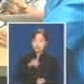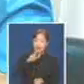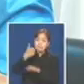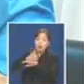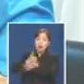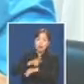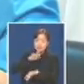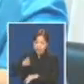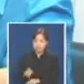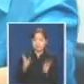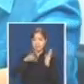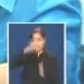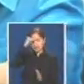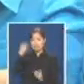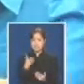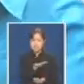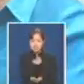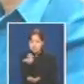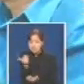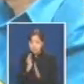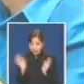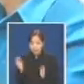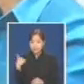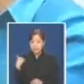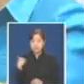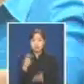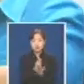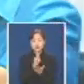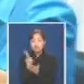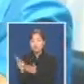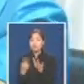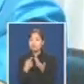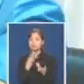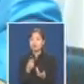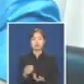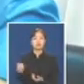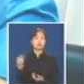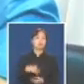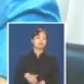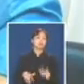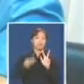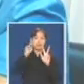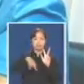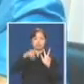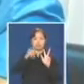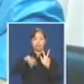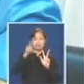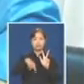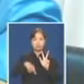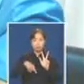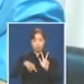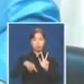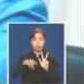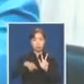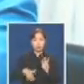ขนาดไหนคะอย่างที่จอมบึงของเราอะค่ะ จำนวนทั้งหมดนะครับ3,000 กว่าคน 3,000 กว่าคน ครับ จากทั้ง